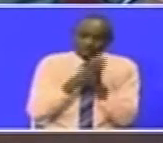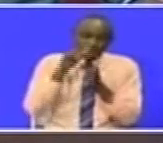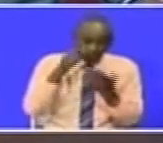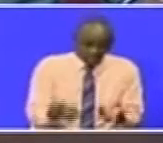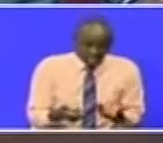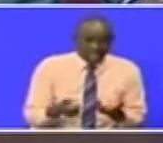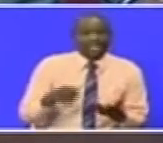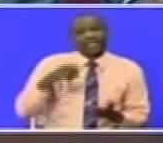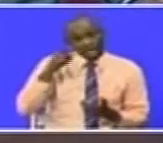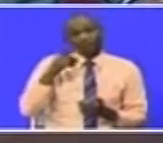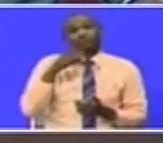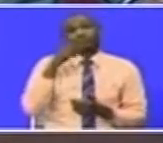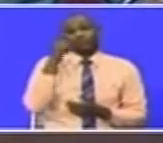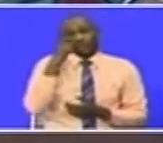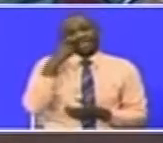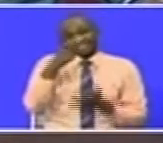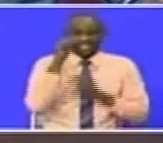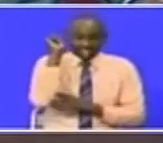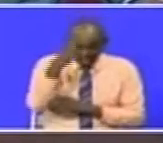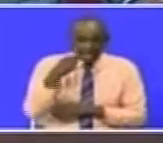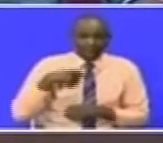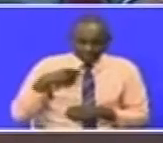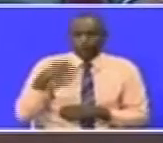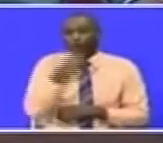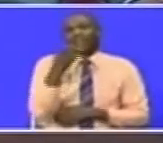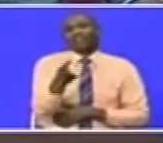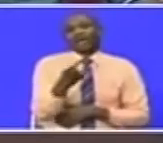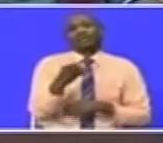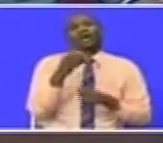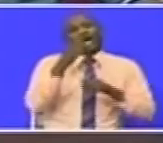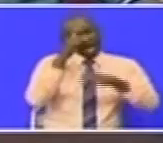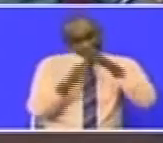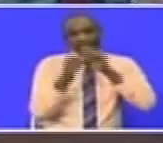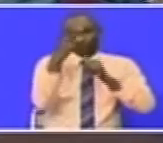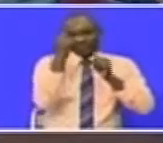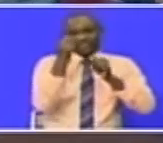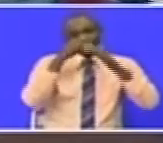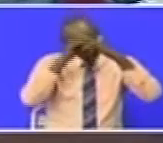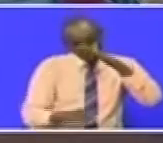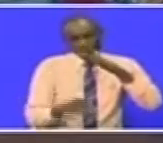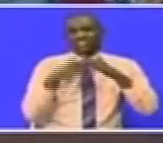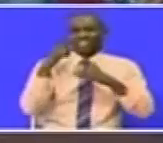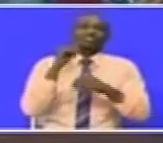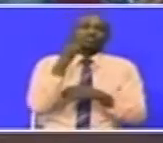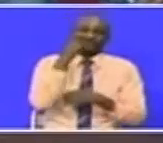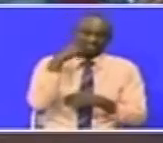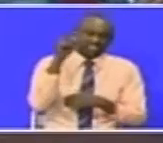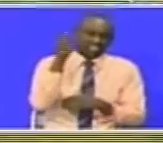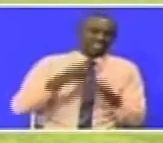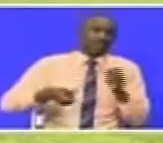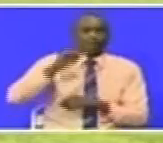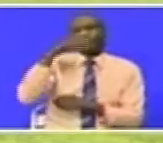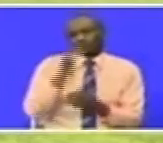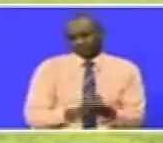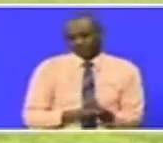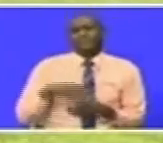after Sudan accused Kenya of fielding overage players in the Under-20 African Cup of Nations qualifier in Khartoum.